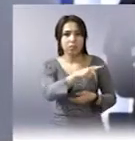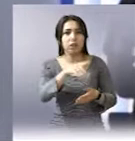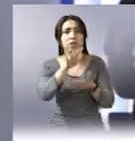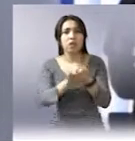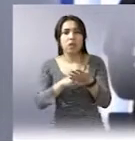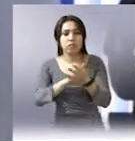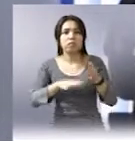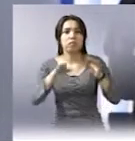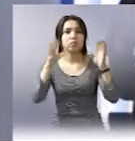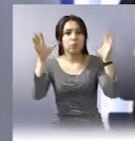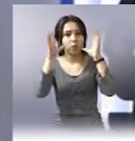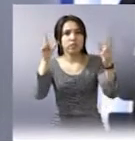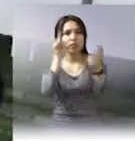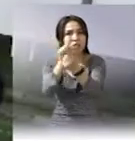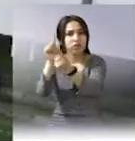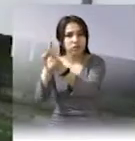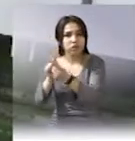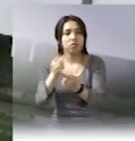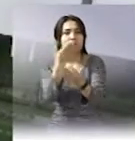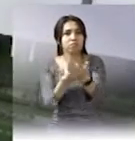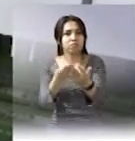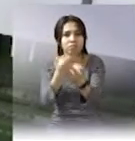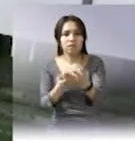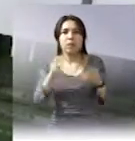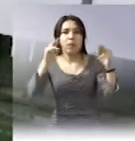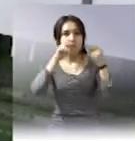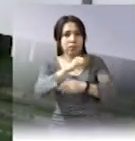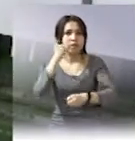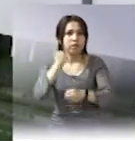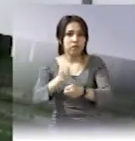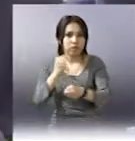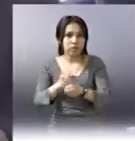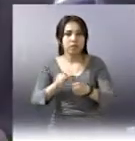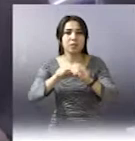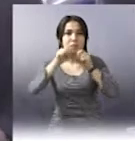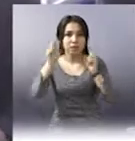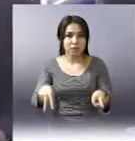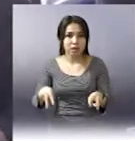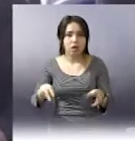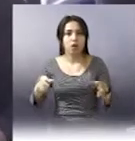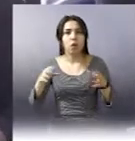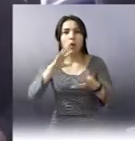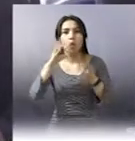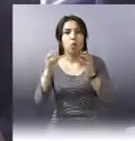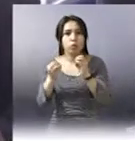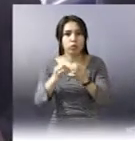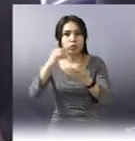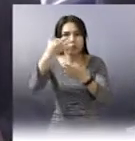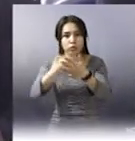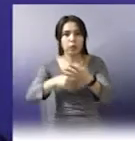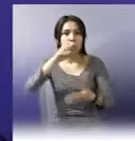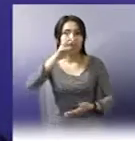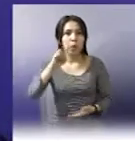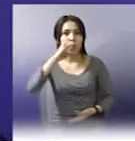разъяснительные встречи с имамами. В целях же недопущения расточительности разработано и рекомендовано общее меню,